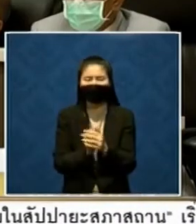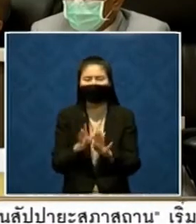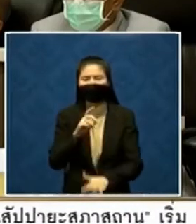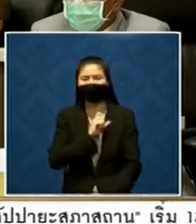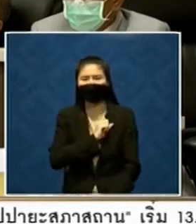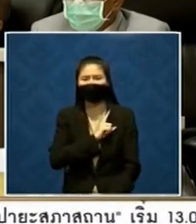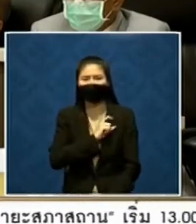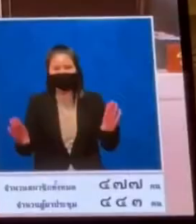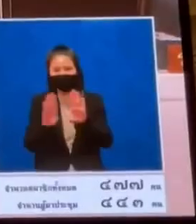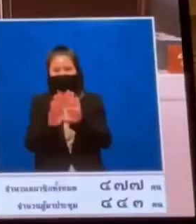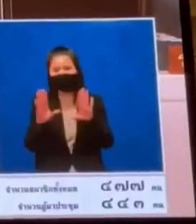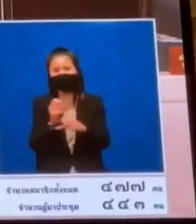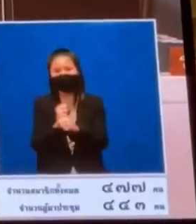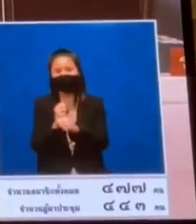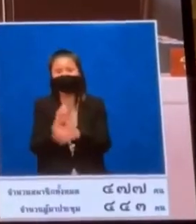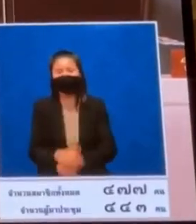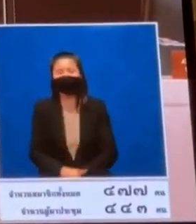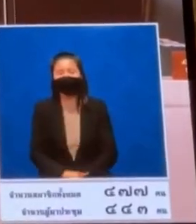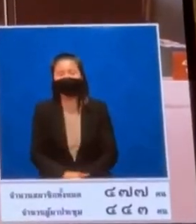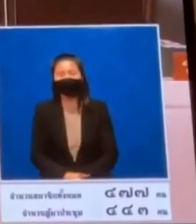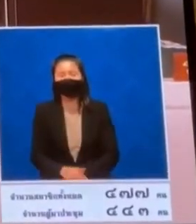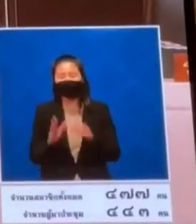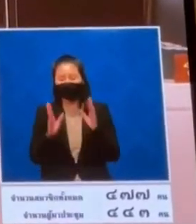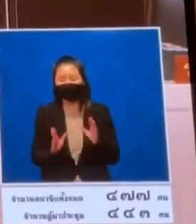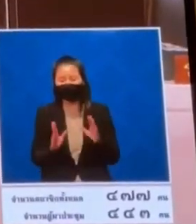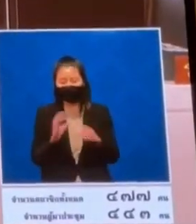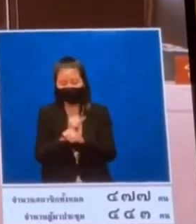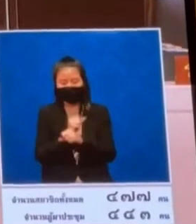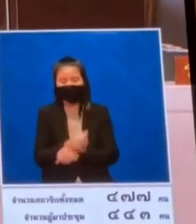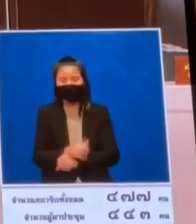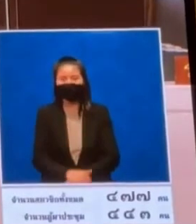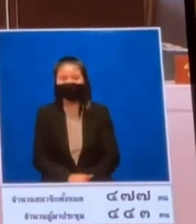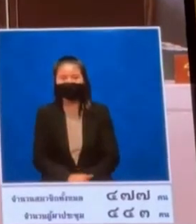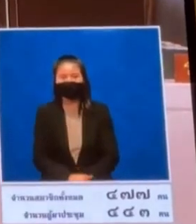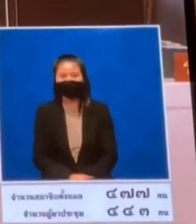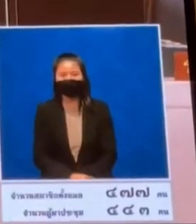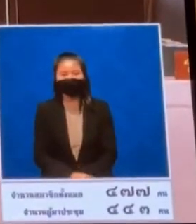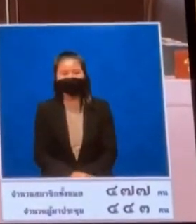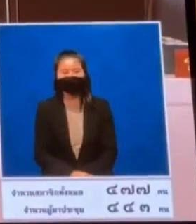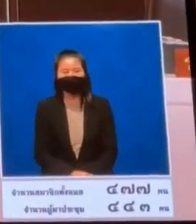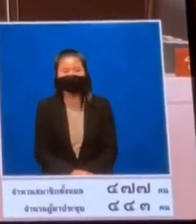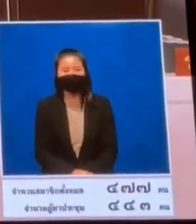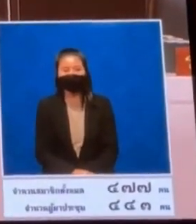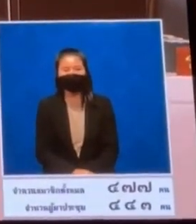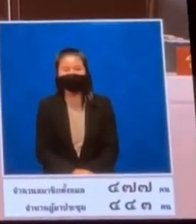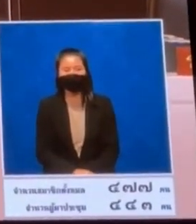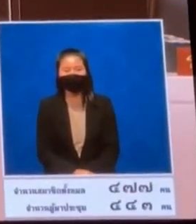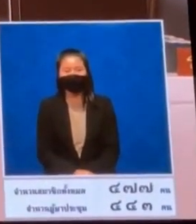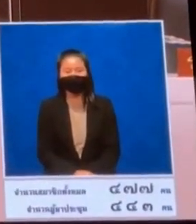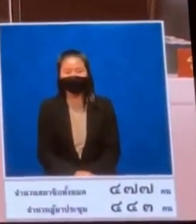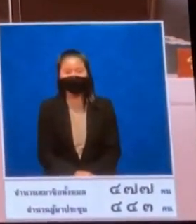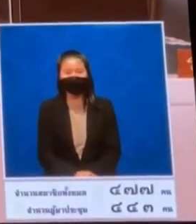minutes คือ5นาทีสุดท้ายที่มันเหมือนว่าเขาเปลี่ยนใจว่าเขาโหวตให ้ค่ะครูคะทีนี้ต